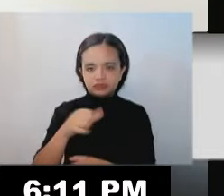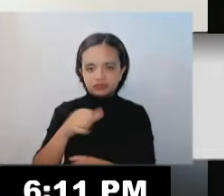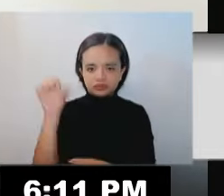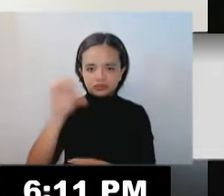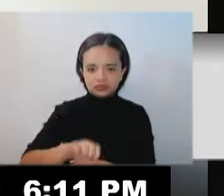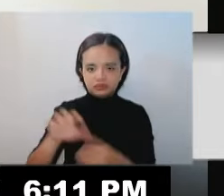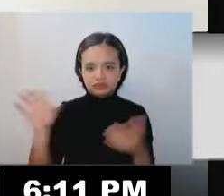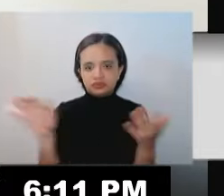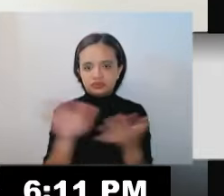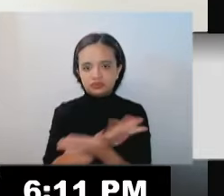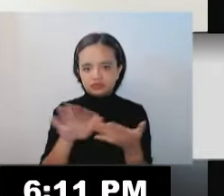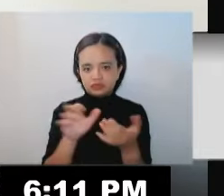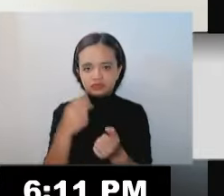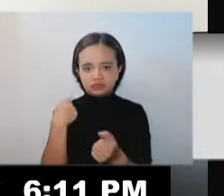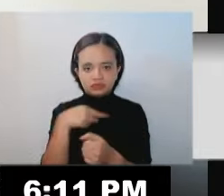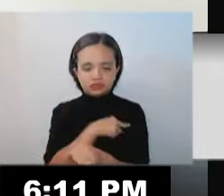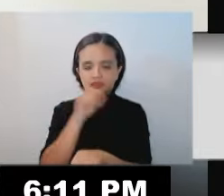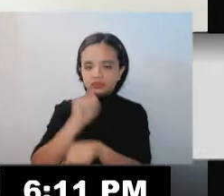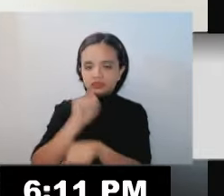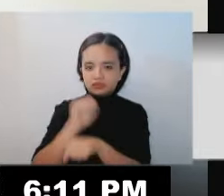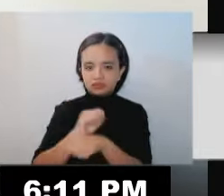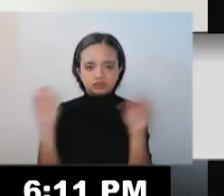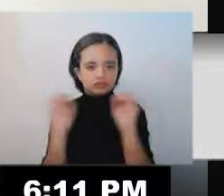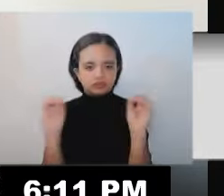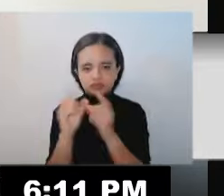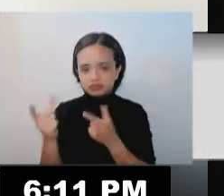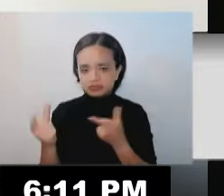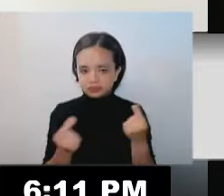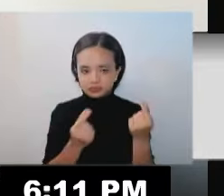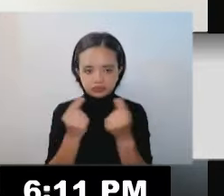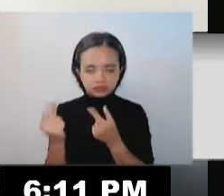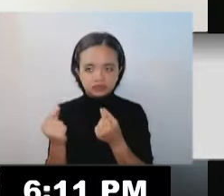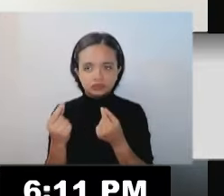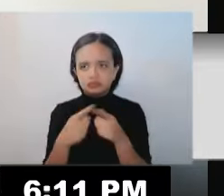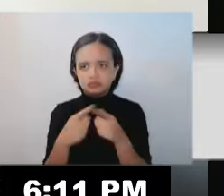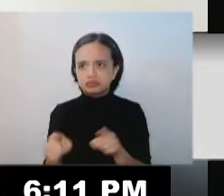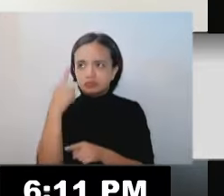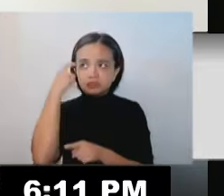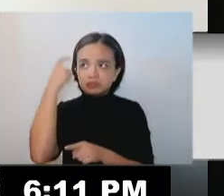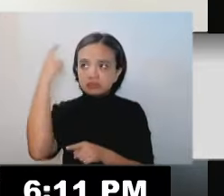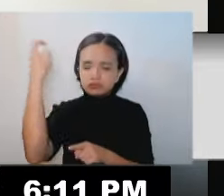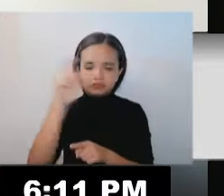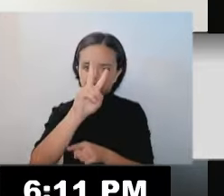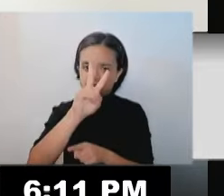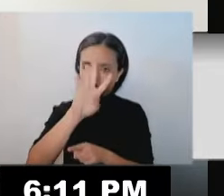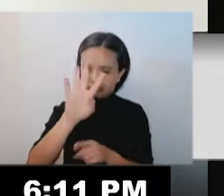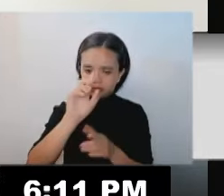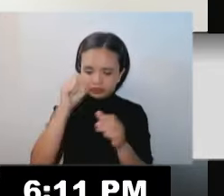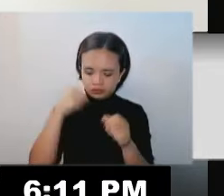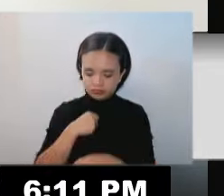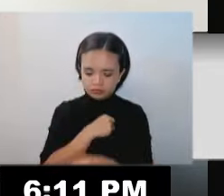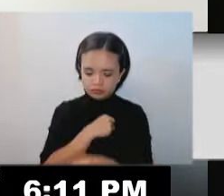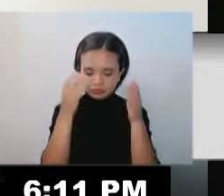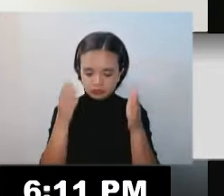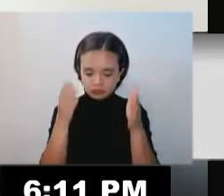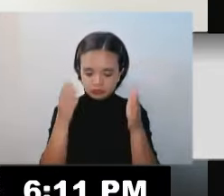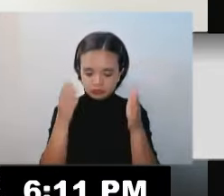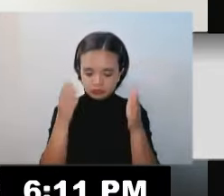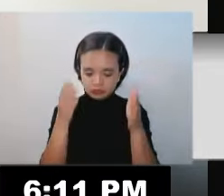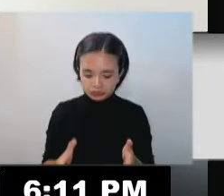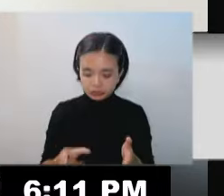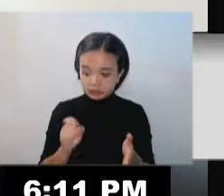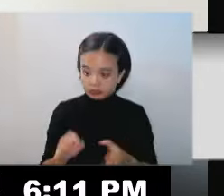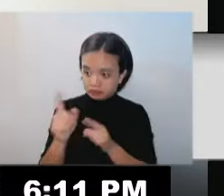magawang trabaho dahil imagine 24 lang yung mga senador kung ah magsige attendan ng mga hearing doon sa lower